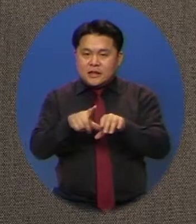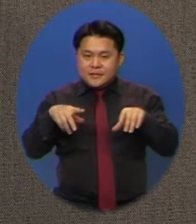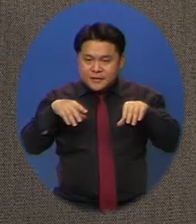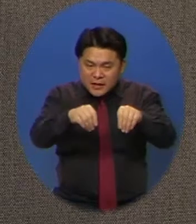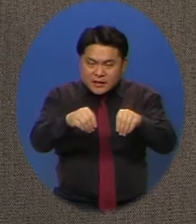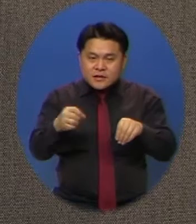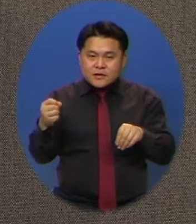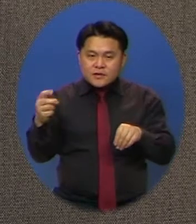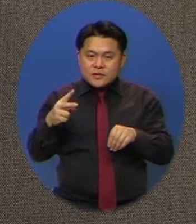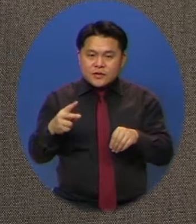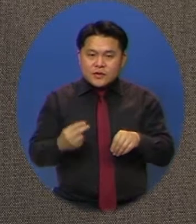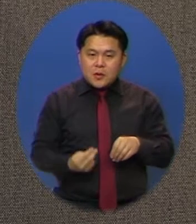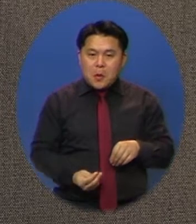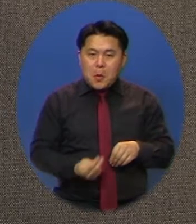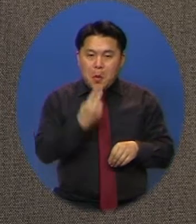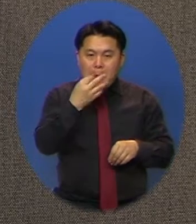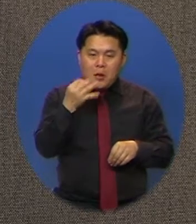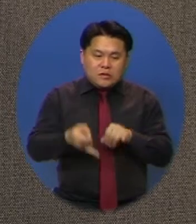단가스, 그리고